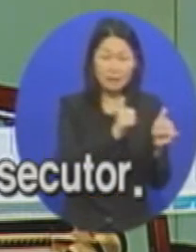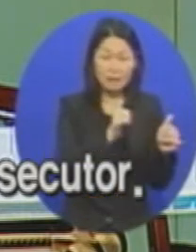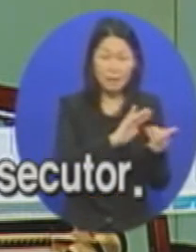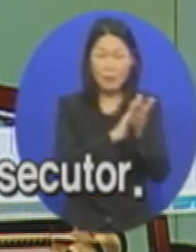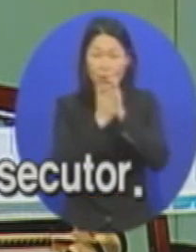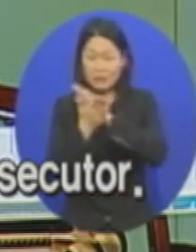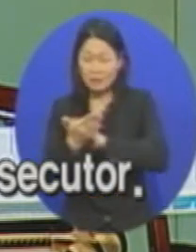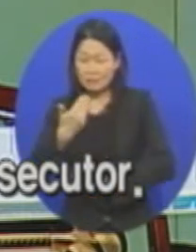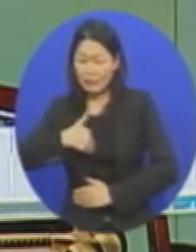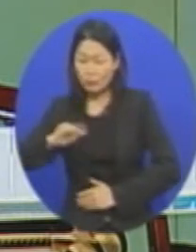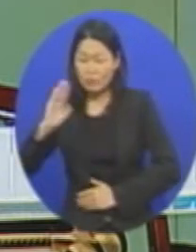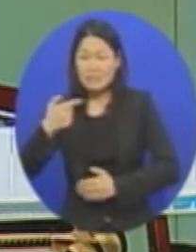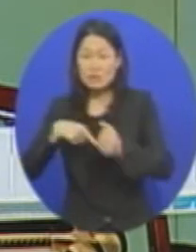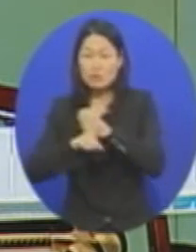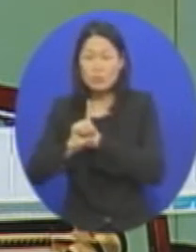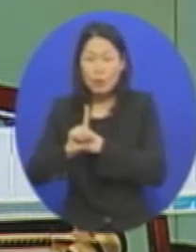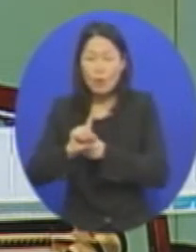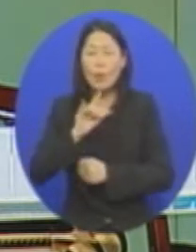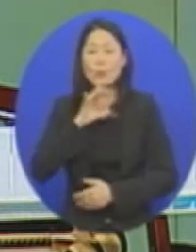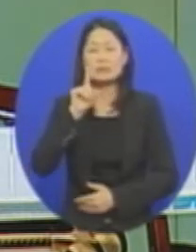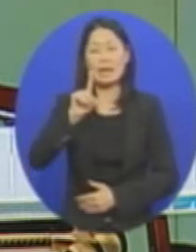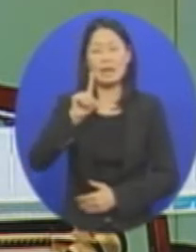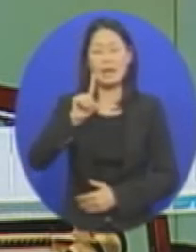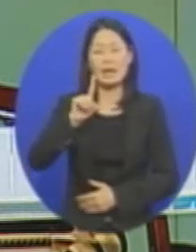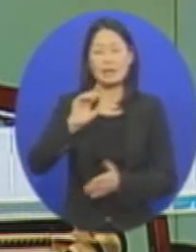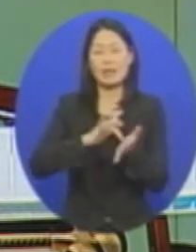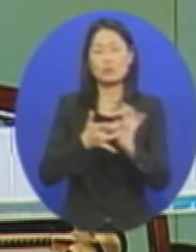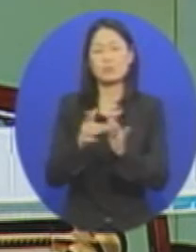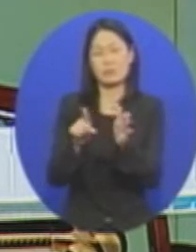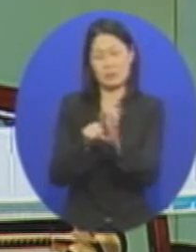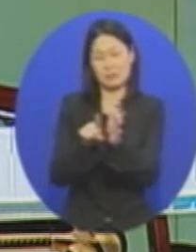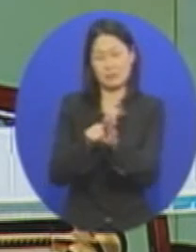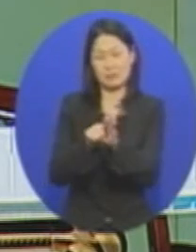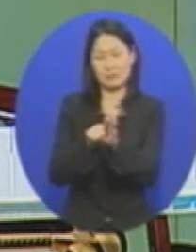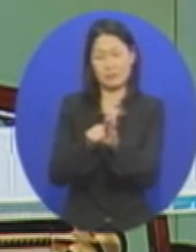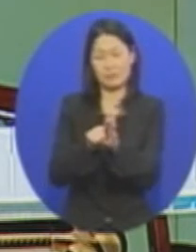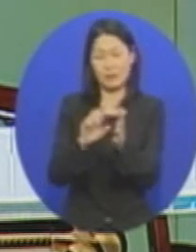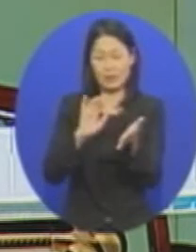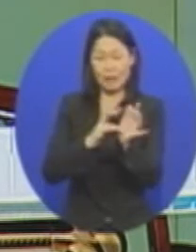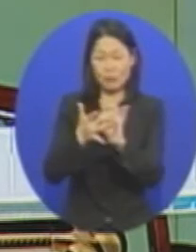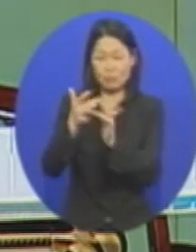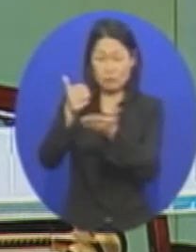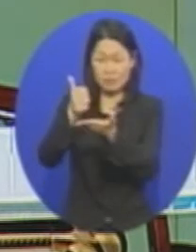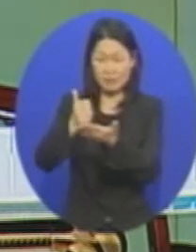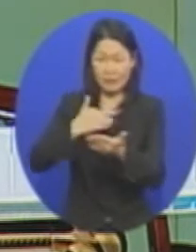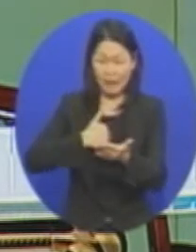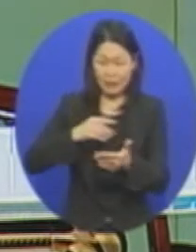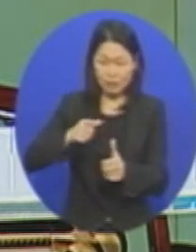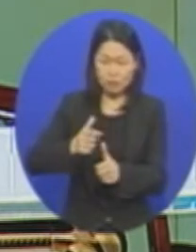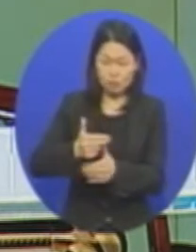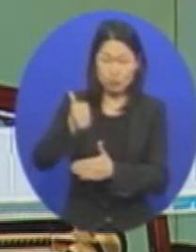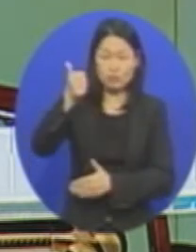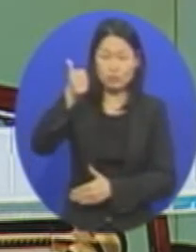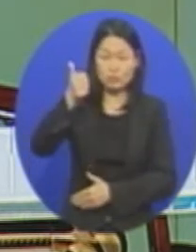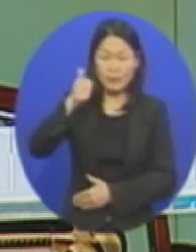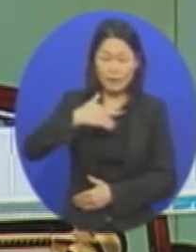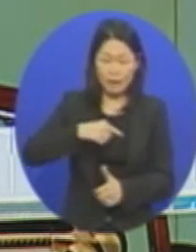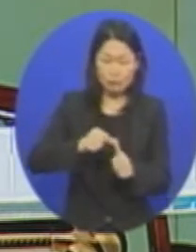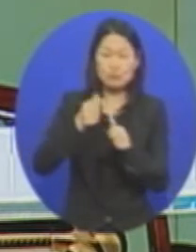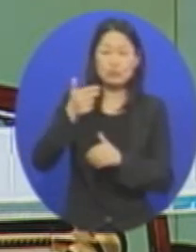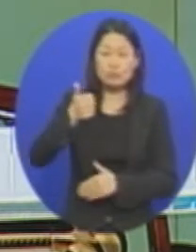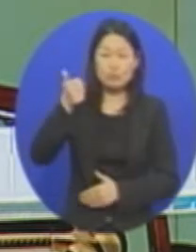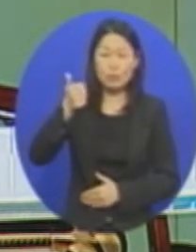하나 밖에 없어요 예수님을 믿은 것 밖에 없어요 예수님을 나의 주님 나의 구주로